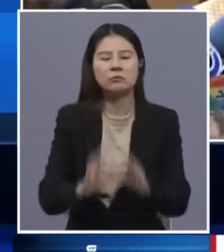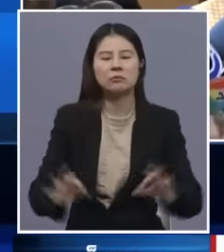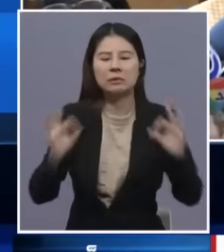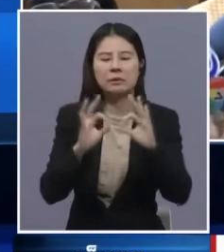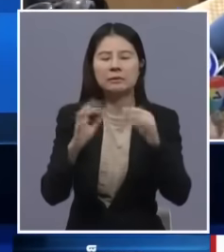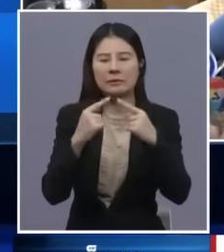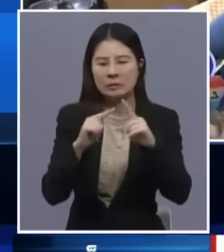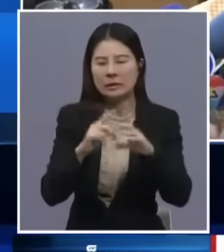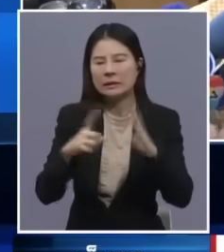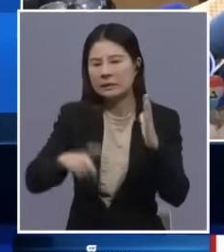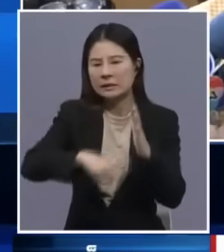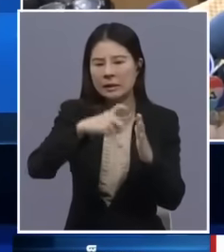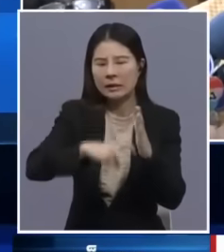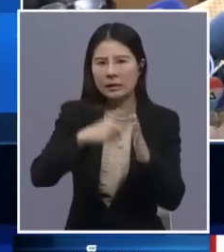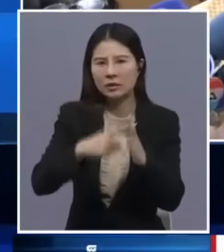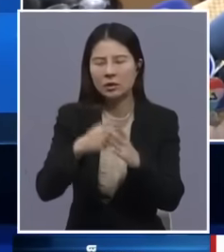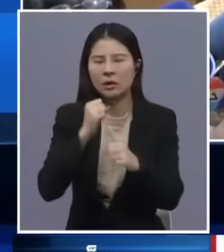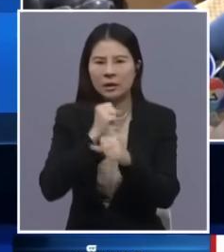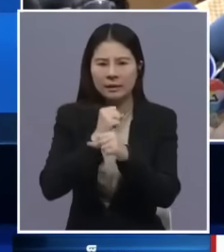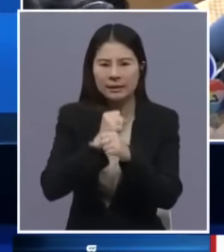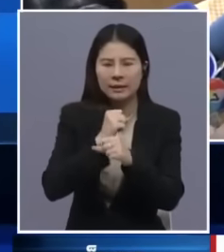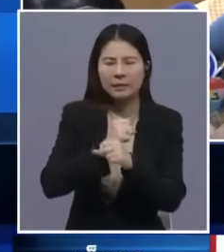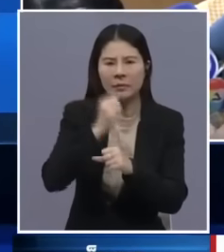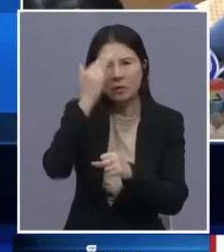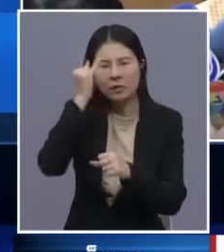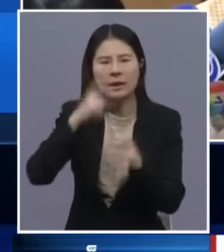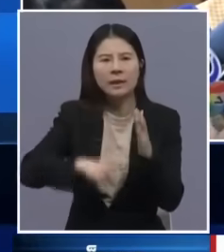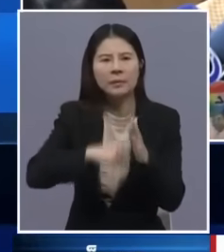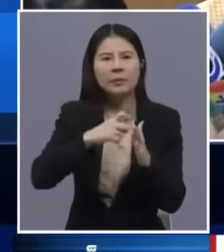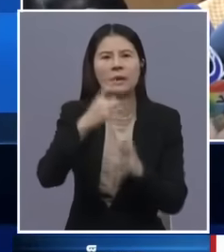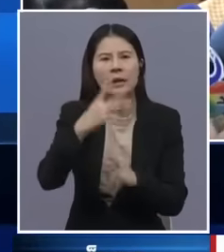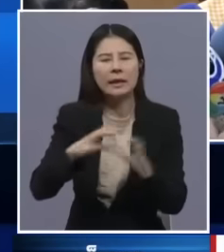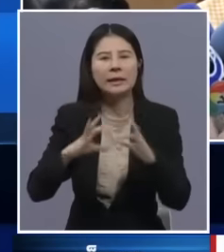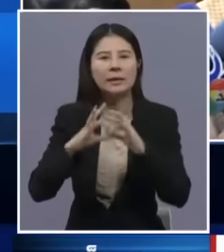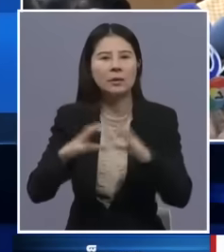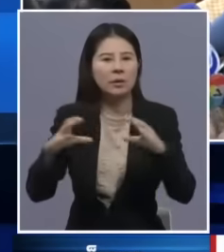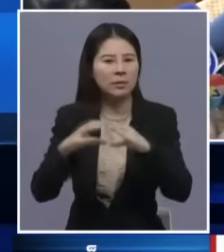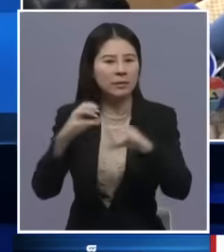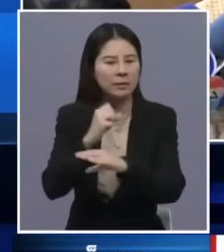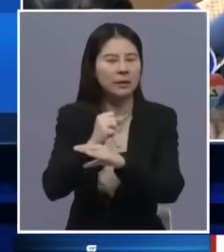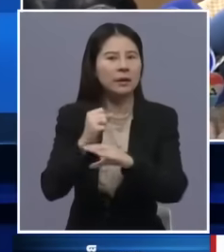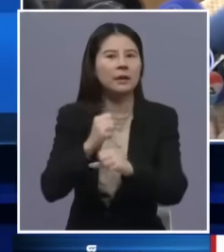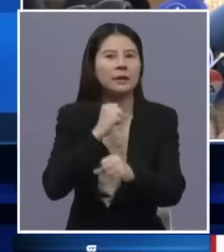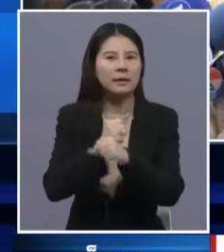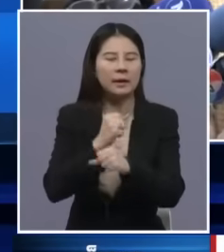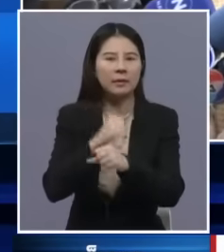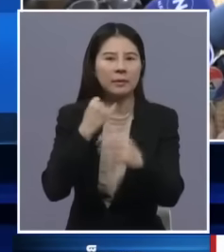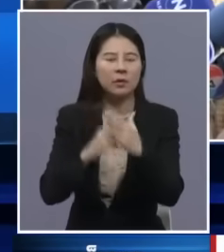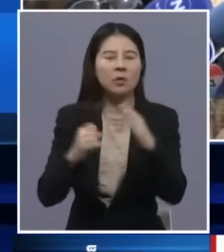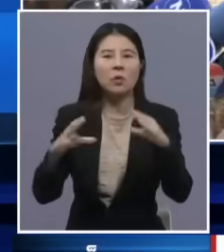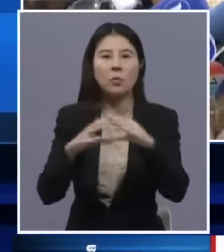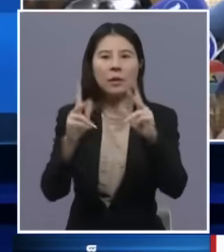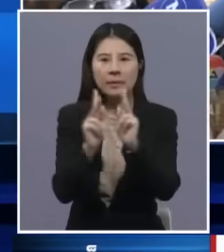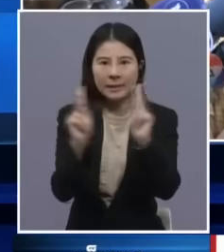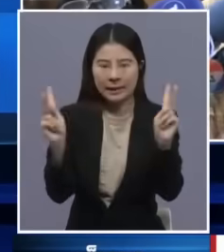ที่มูลเหตุจูงใจฮะว่าคดีที่บุคคลนั้นโดนมีมูลเหตุจูงใจทางการเมืองไหมโดยมีคณะกรรมการที่เป็นตัวแทนของทุกฝ่